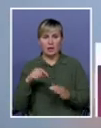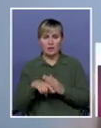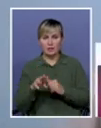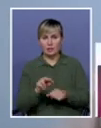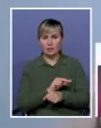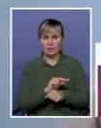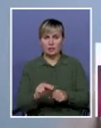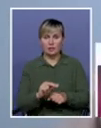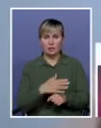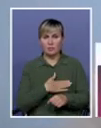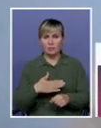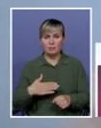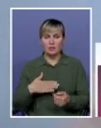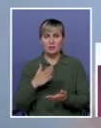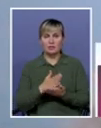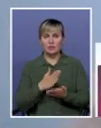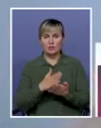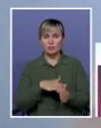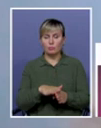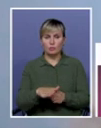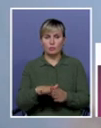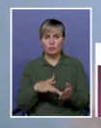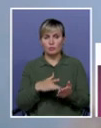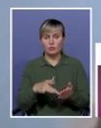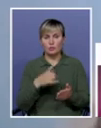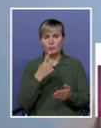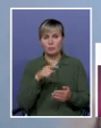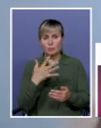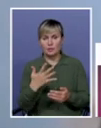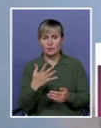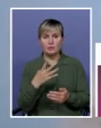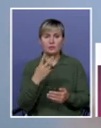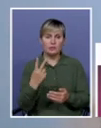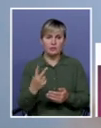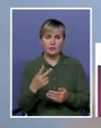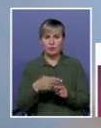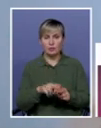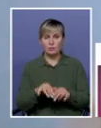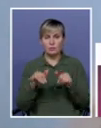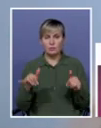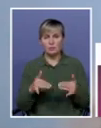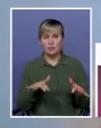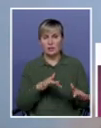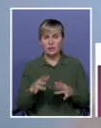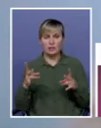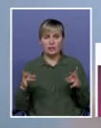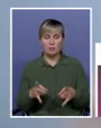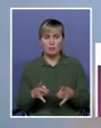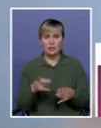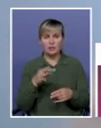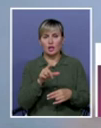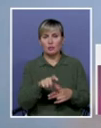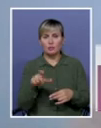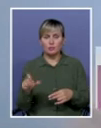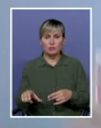лечения пневмонии имеются в полном объеме с расчетом 1,5-2-месячного запаса, который пополняется по мере необходимости. Для